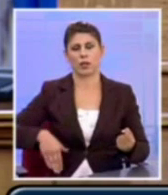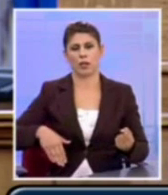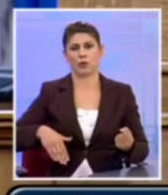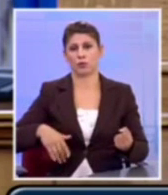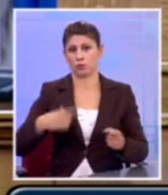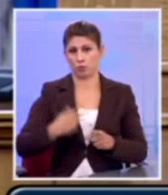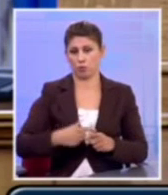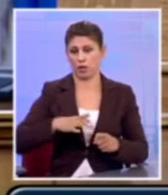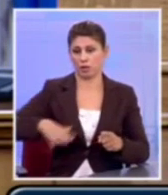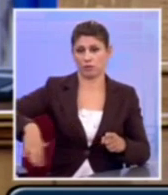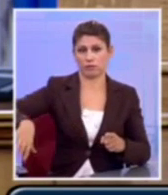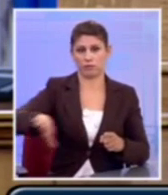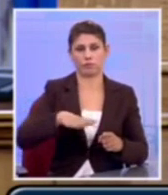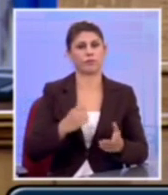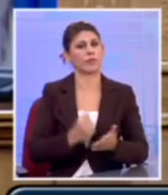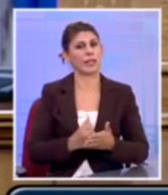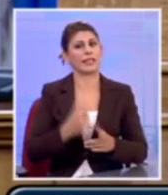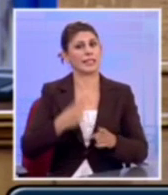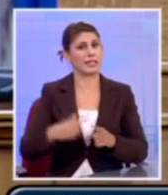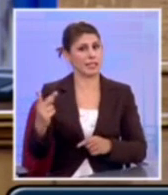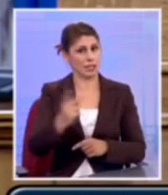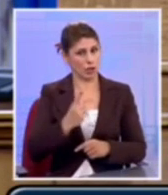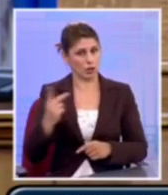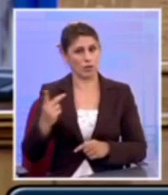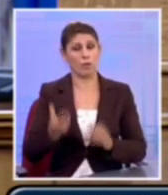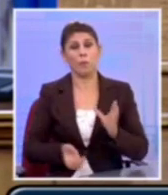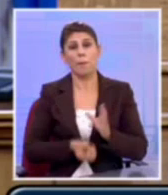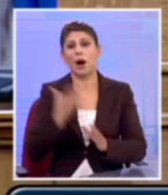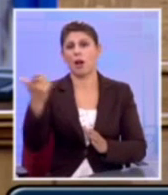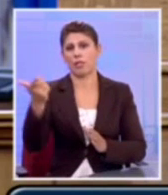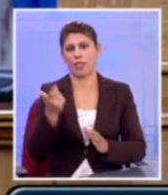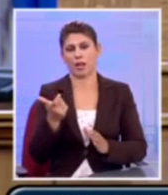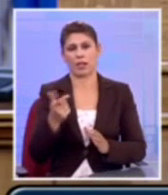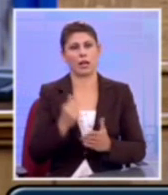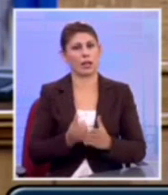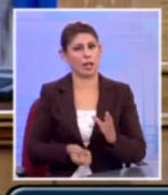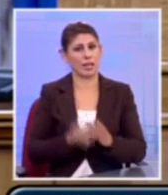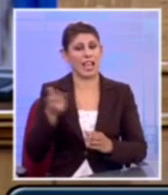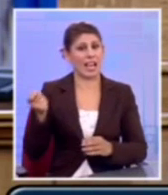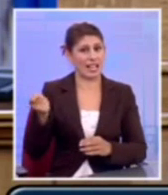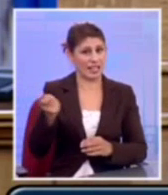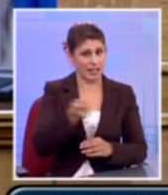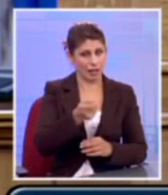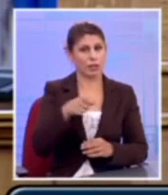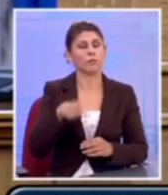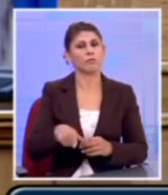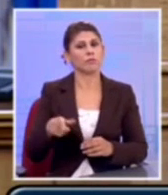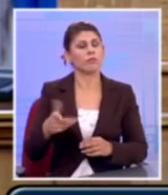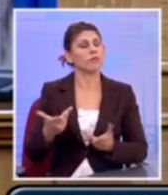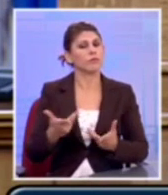του ελληνικού λαού και της ελληνικής κοινωνίας με νέα δάνεια και νέα χρέη, τα οποία